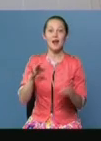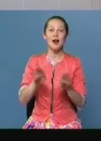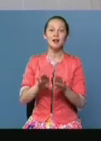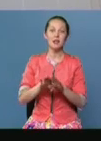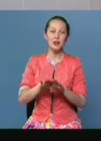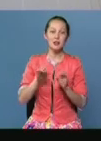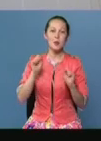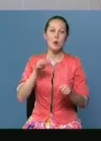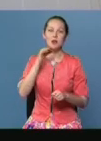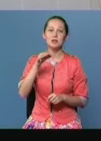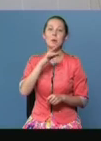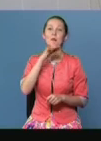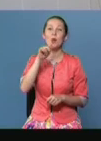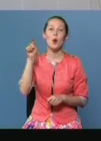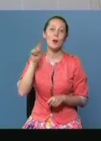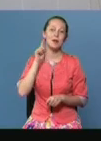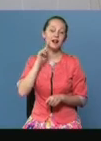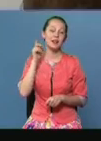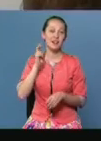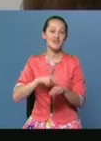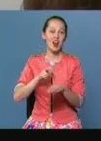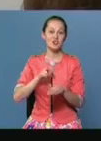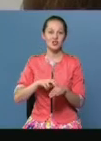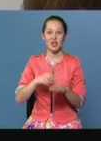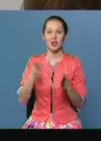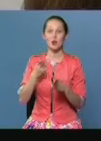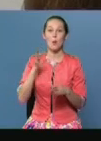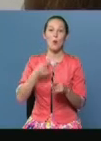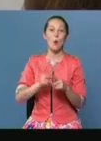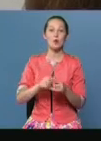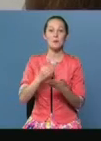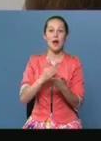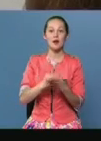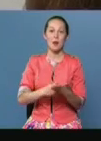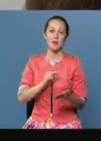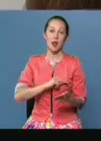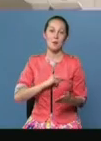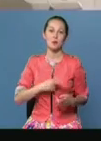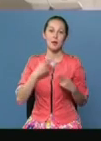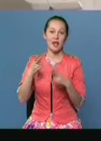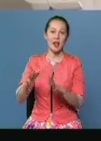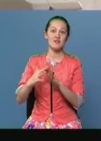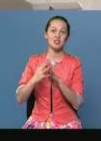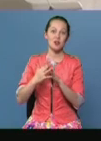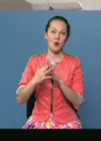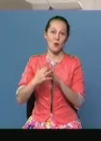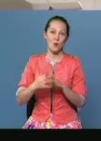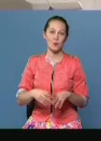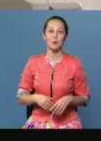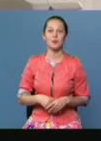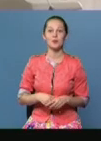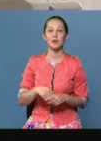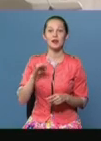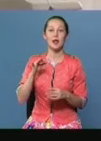могут сказать сотни молодых врачей. За 5 лет в Удмуртии по программе «Земский доктор» работать на село приехали 393 медика.